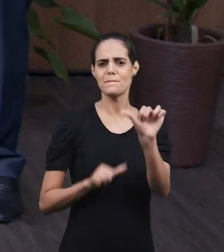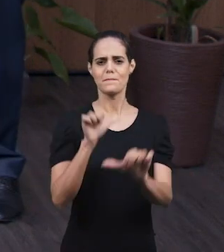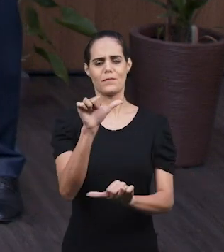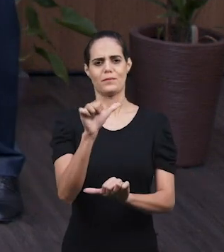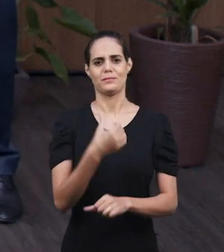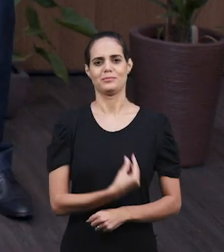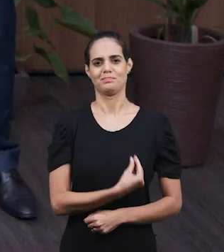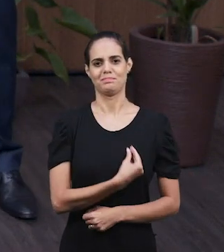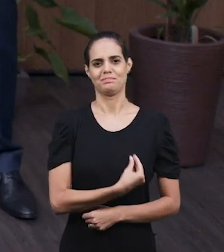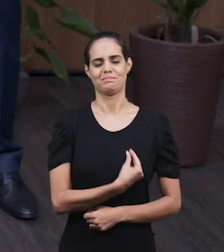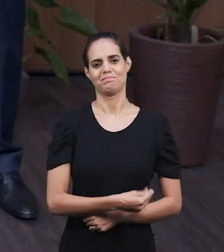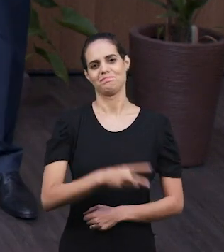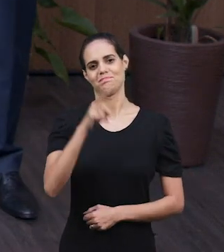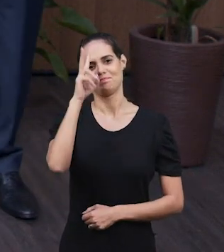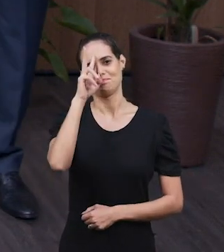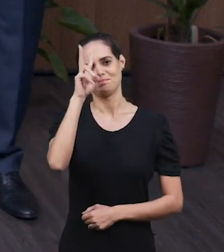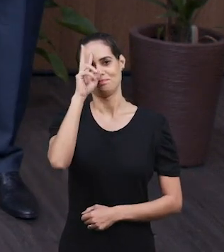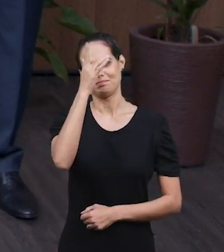l'histoire de l'homme.